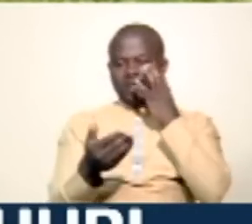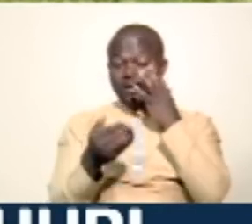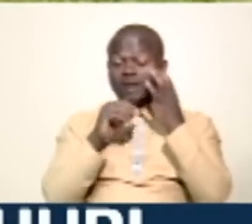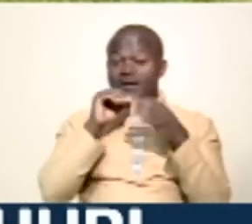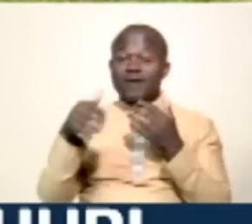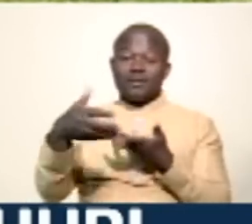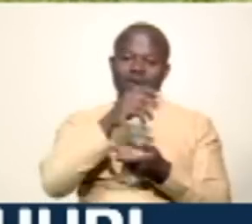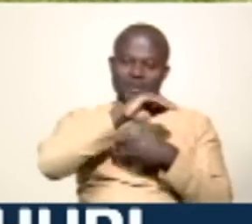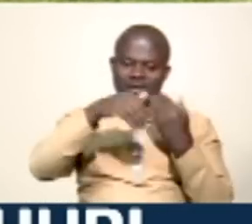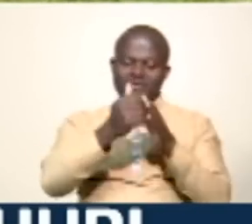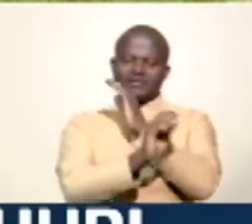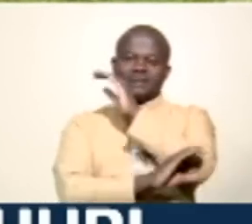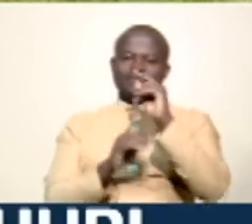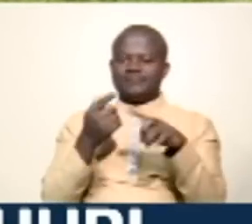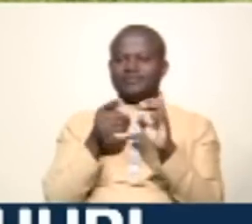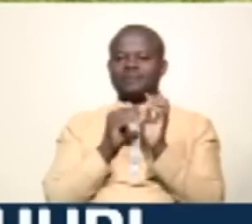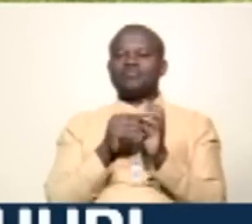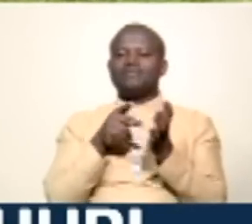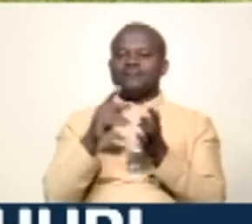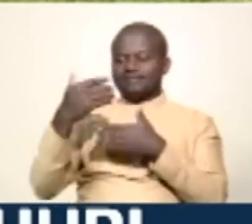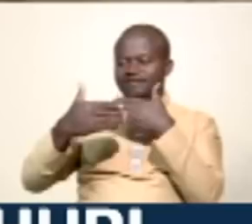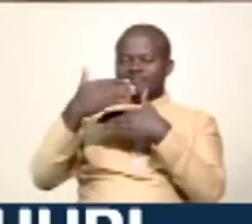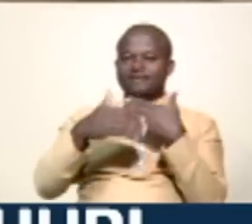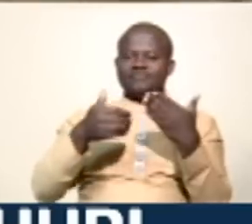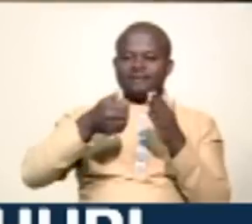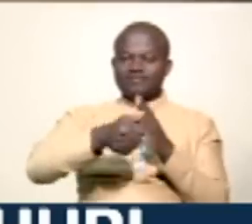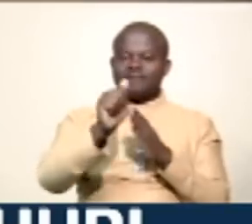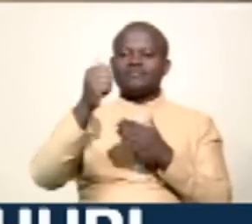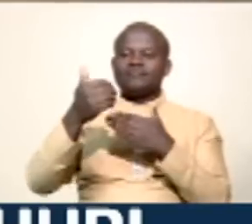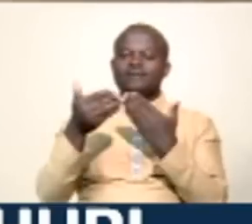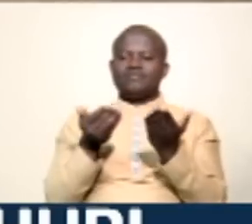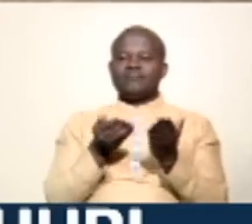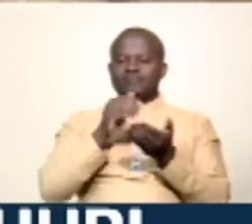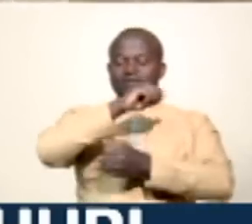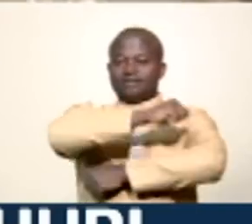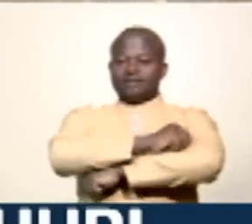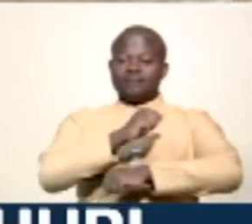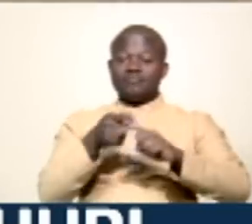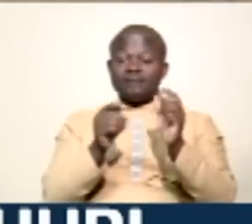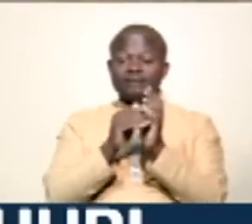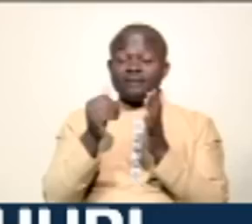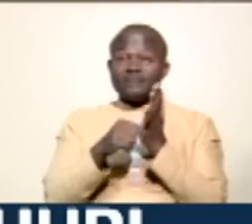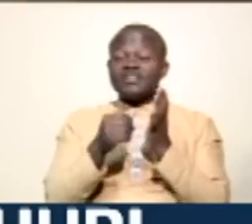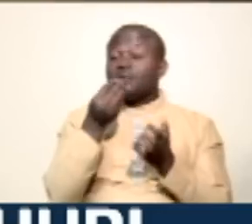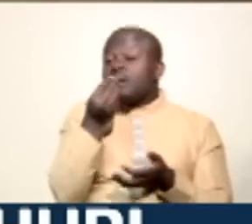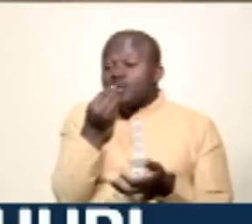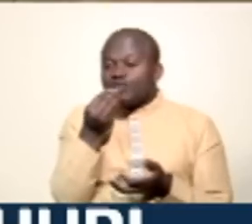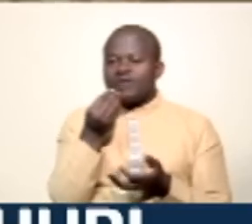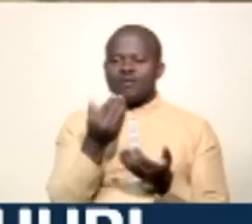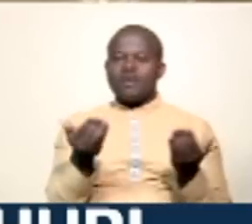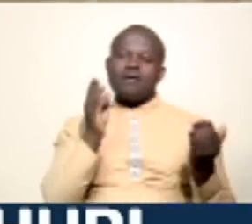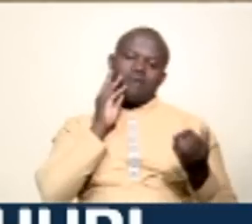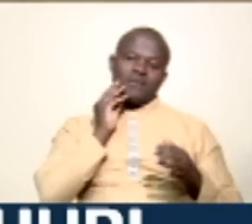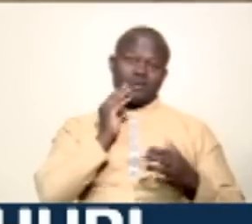uguhahira umuturage wese mu gihugu ahubwo ni uguhahira wa muturanyi wawe uturiye aho ngaho ku kigo na cyacyo kurya umwana amenyereye sibyo